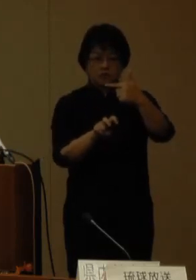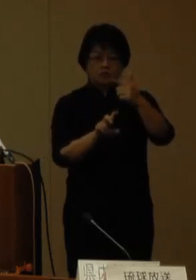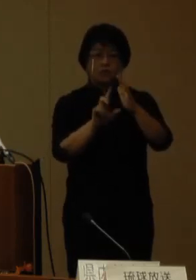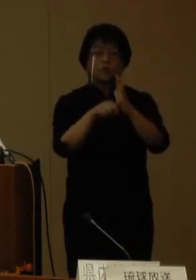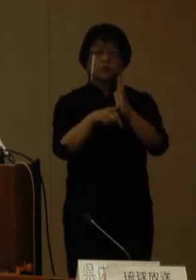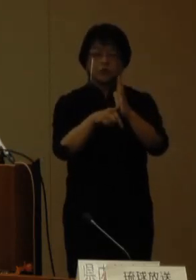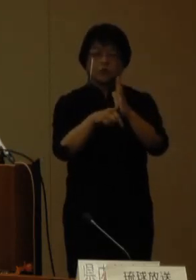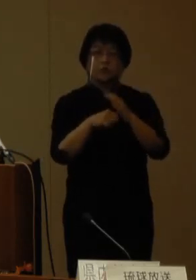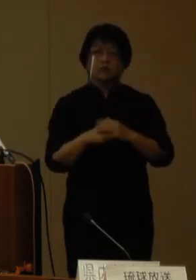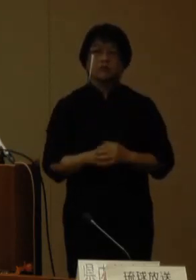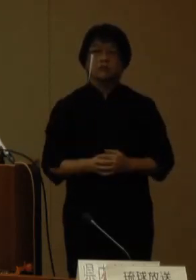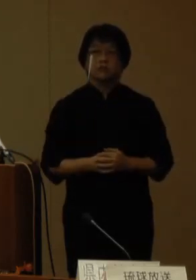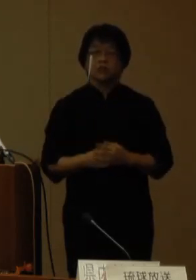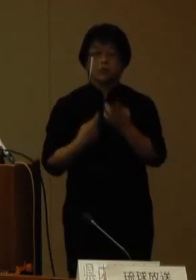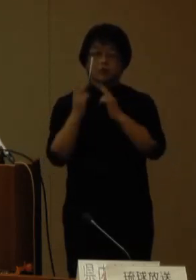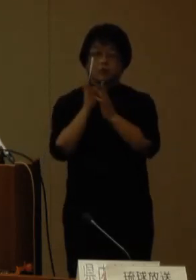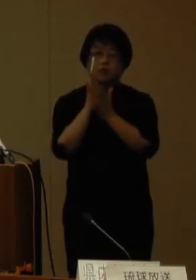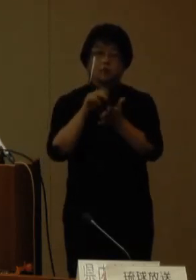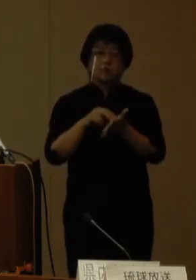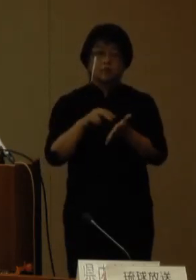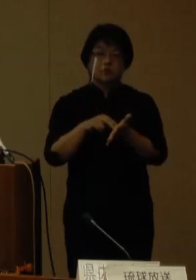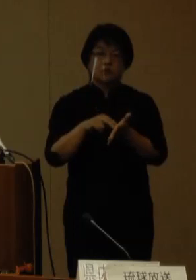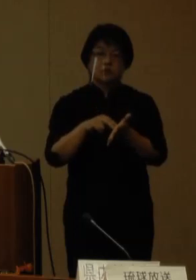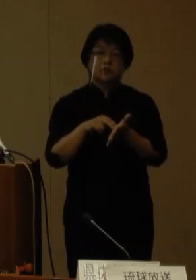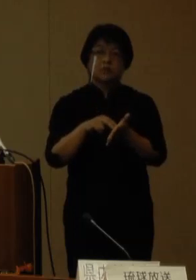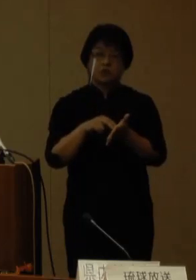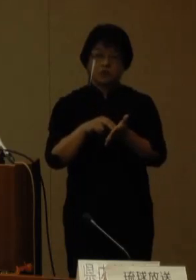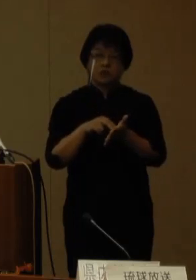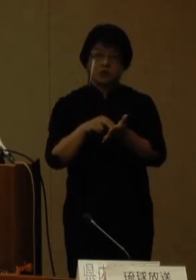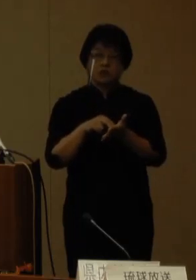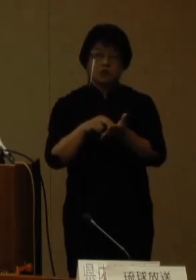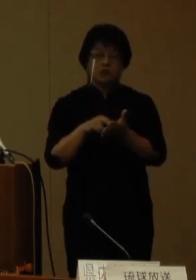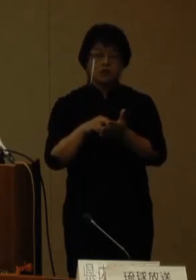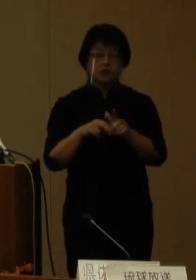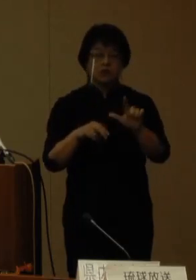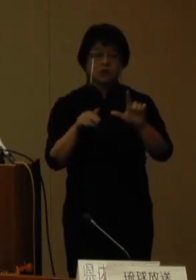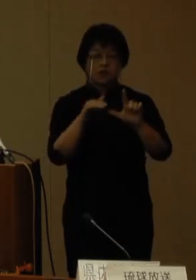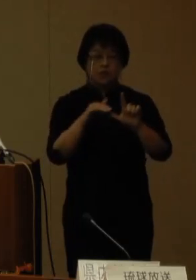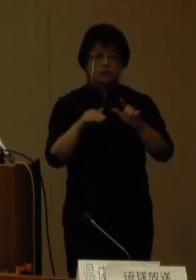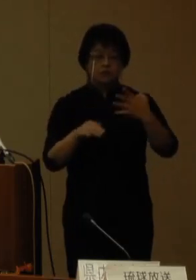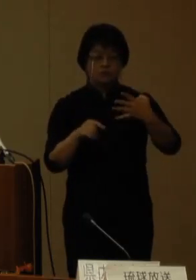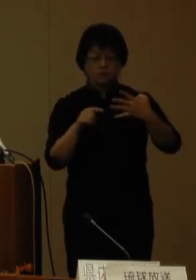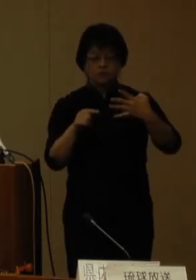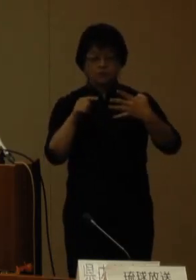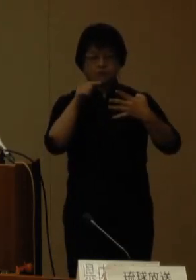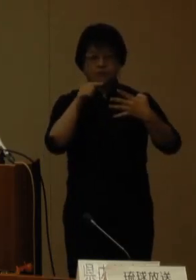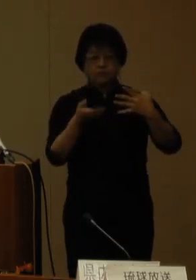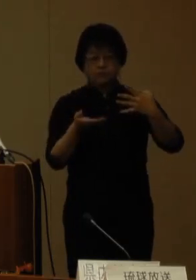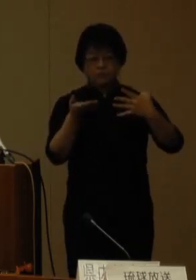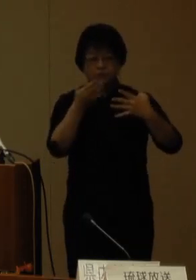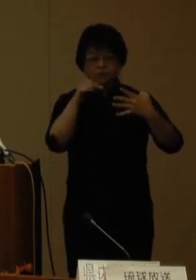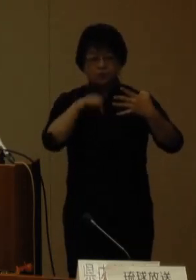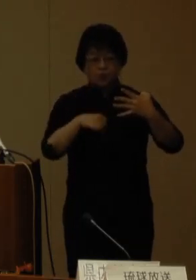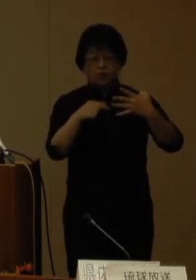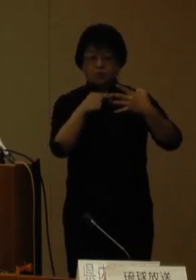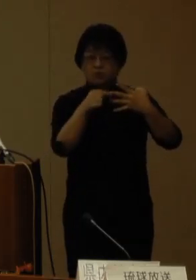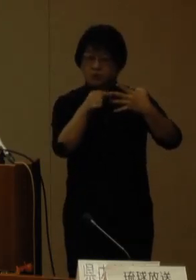で、県としてはステージ3に、どれぐらいまで、